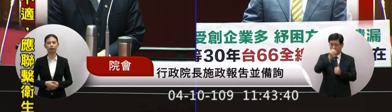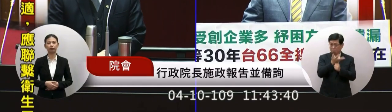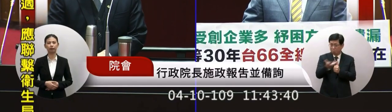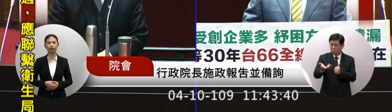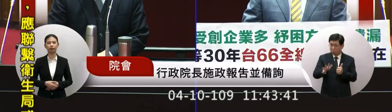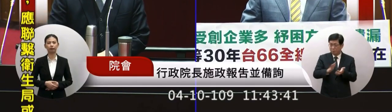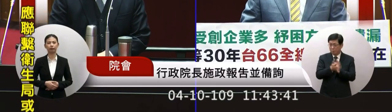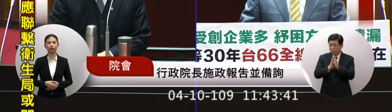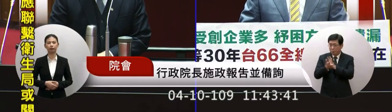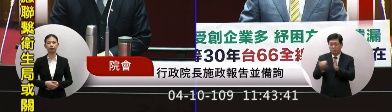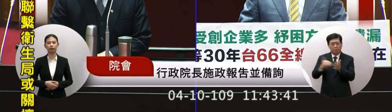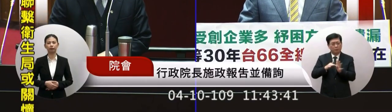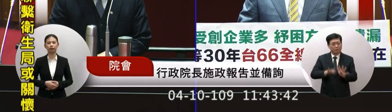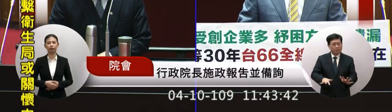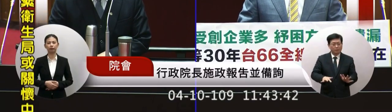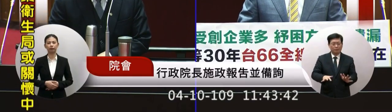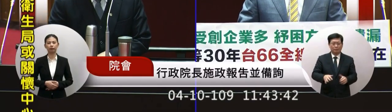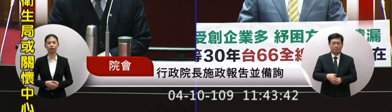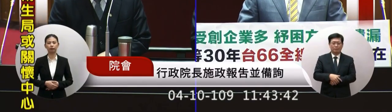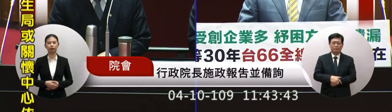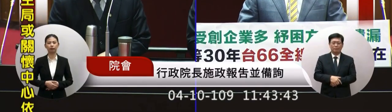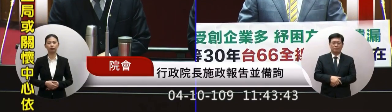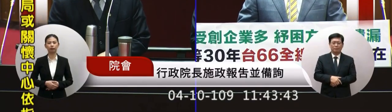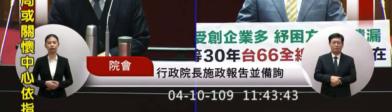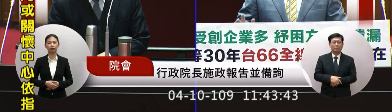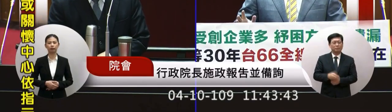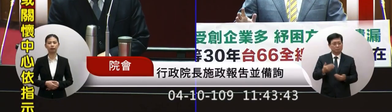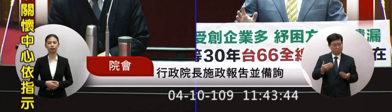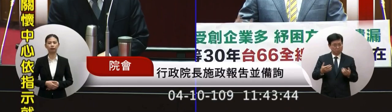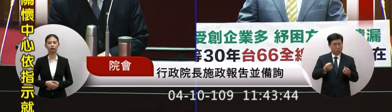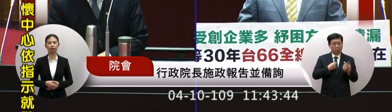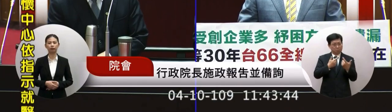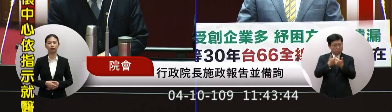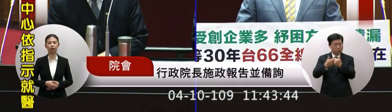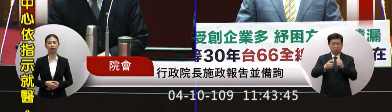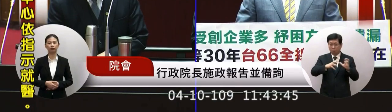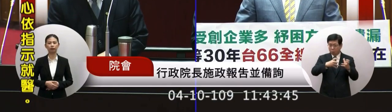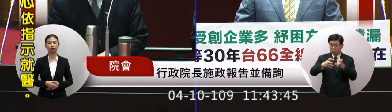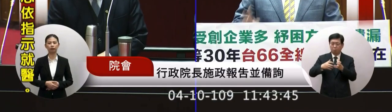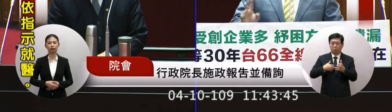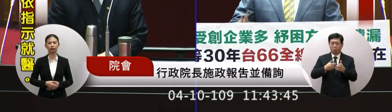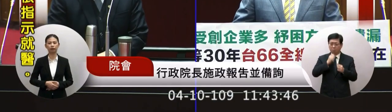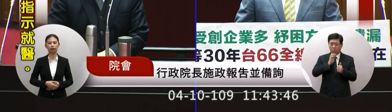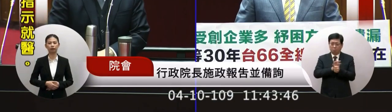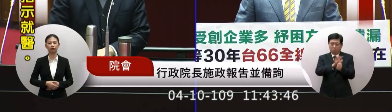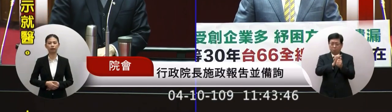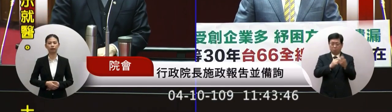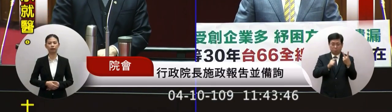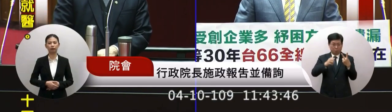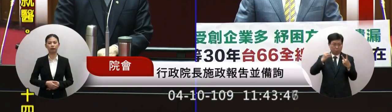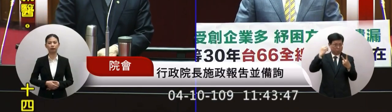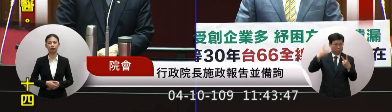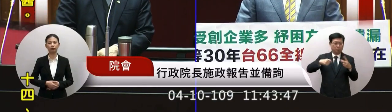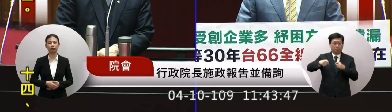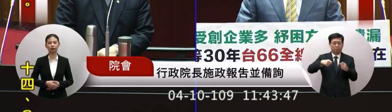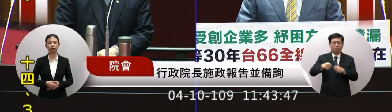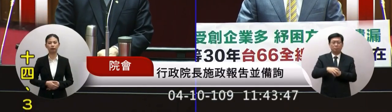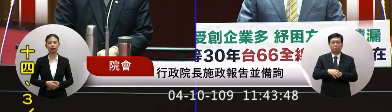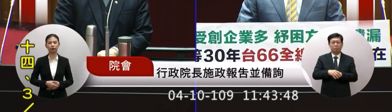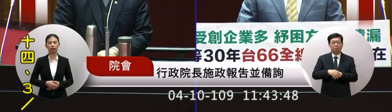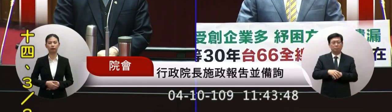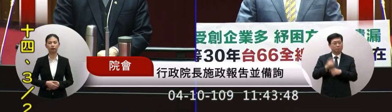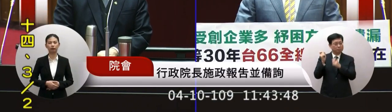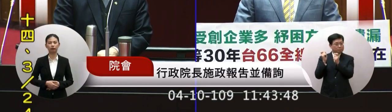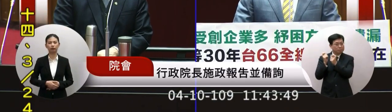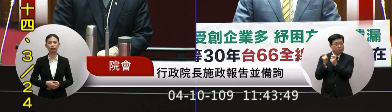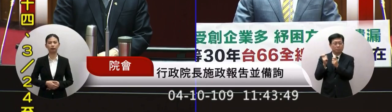的演变哈，到现在这个阶段哈，已经要因应世界形势的改变，要推出2.0的方案哈。那这段时间